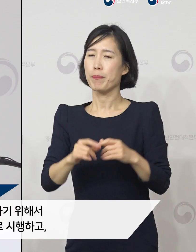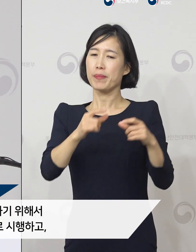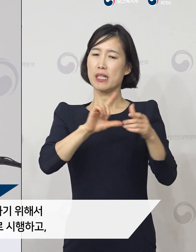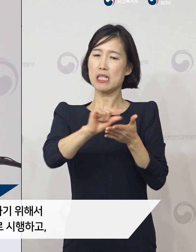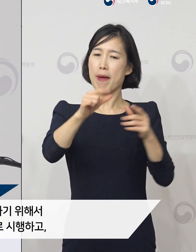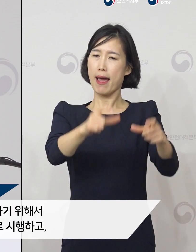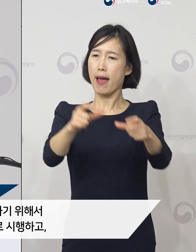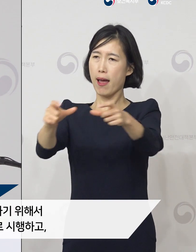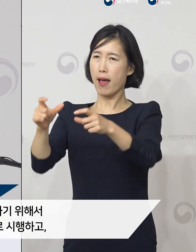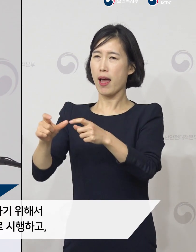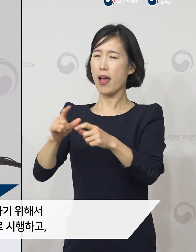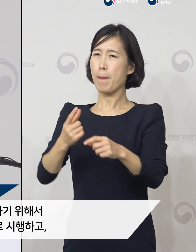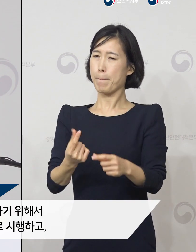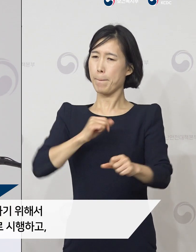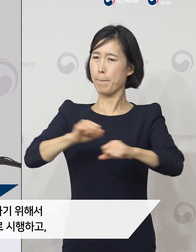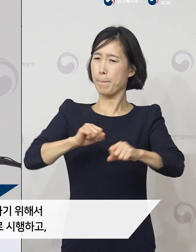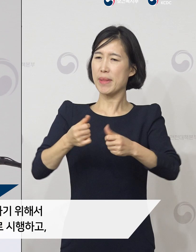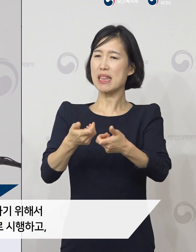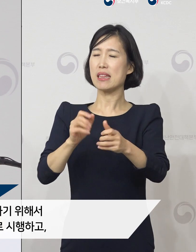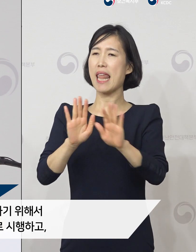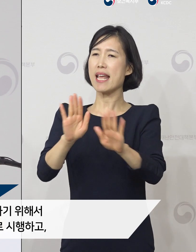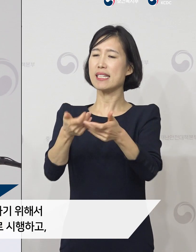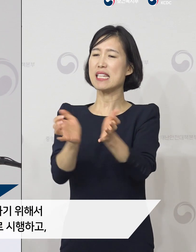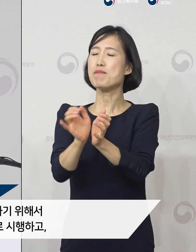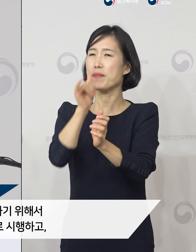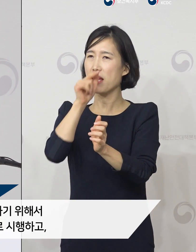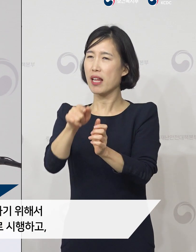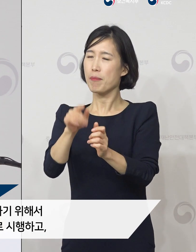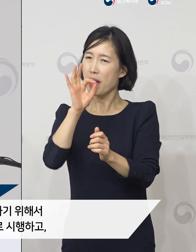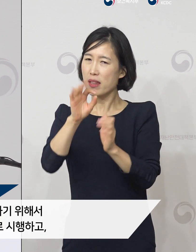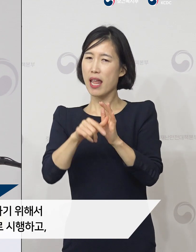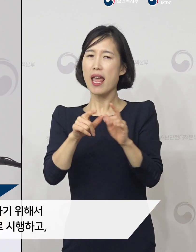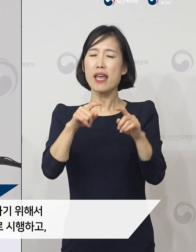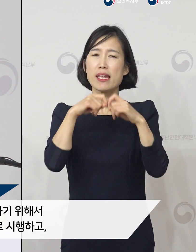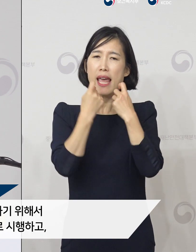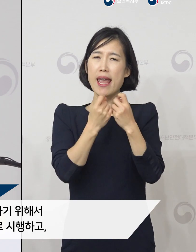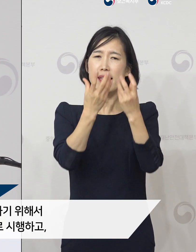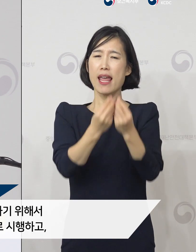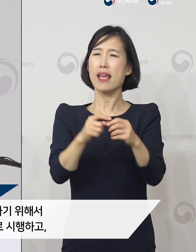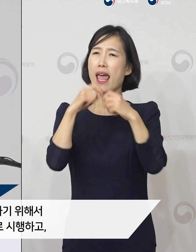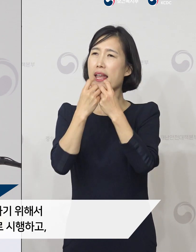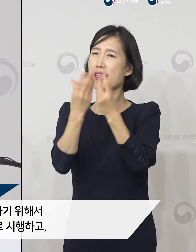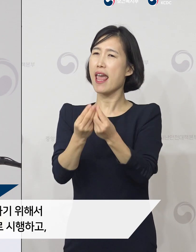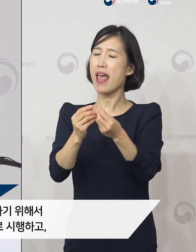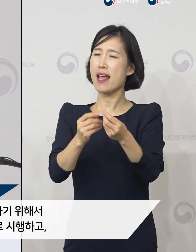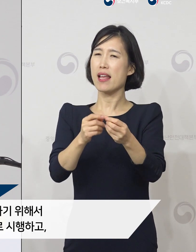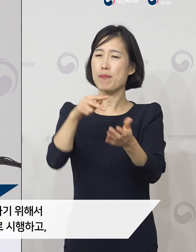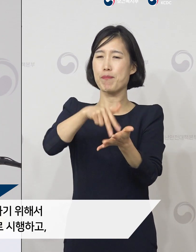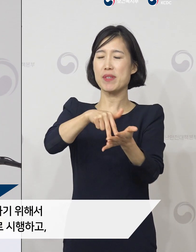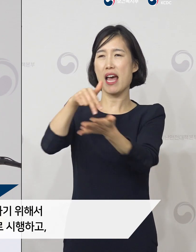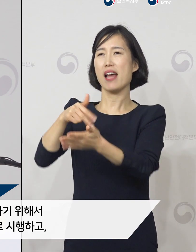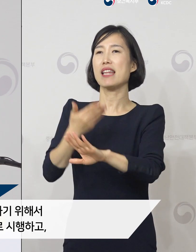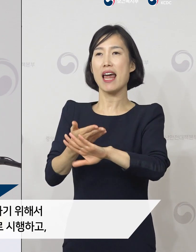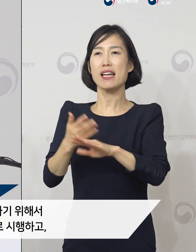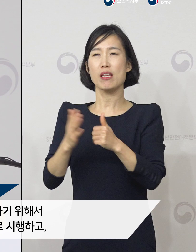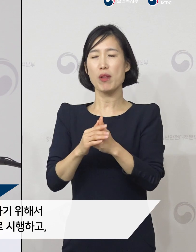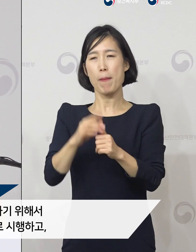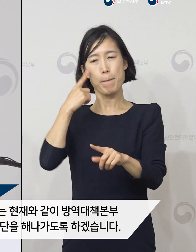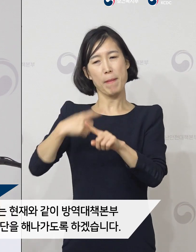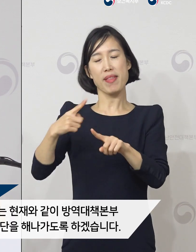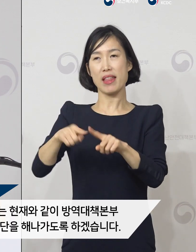지자체 단위의 신속한 대응 체계를 강화하기 위해서 개별 사례 조사는 1차적으로 지자체가 선제적으로